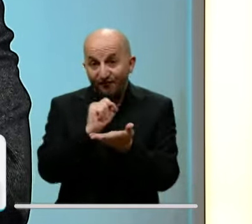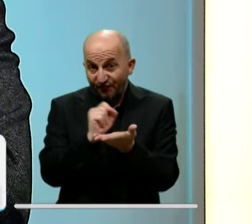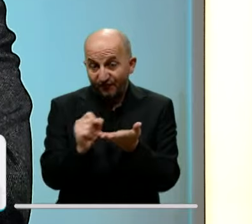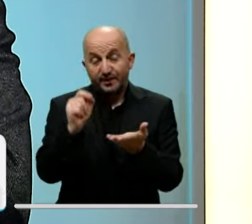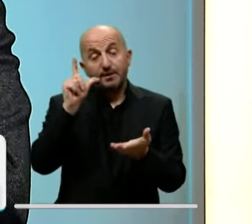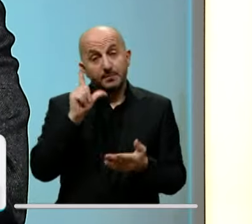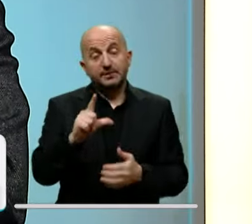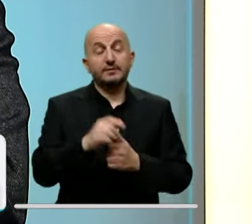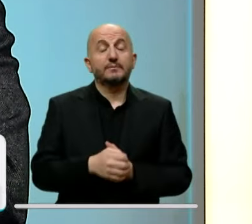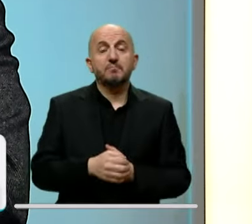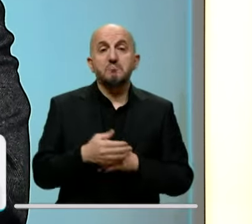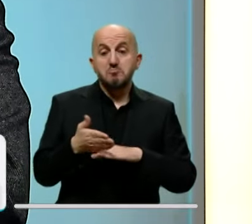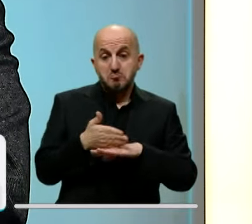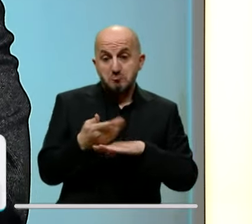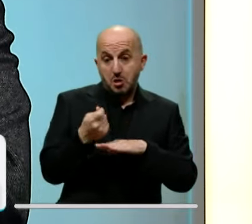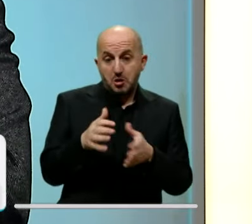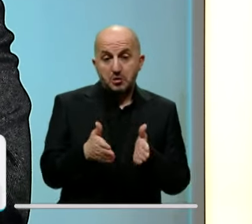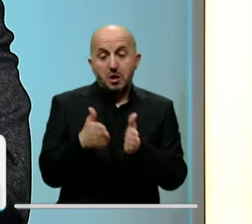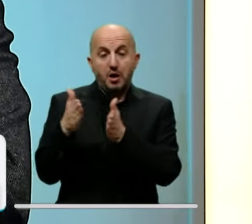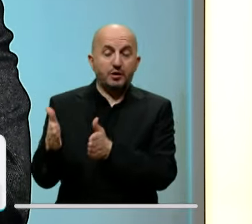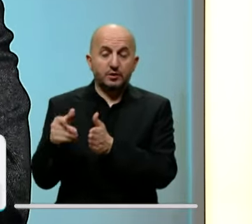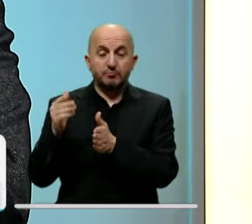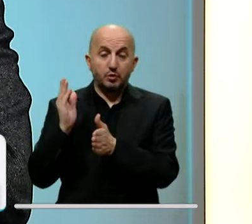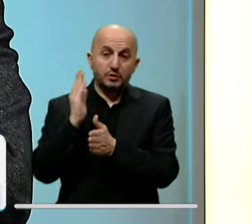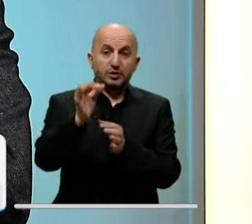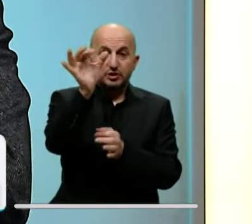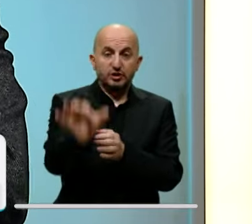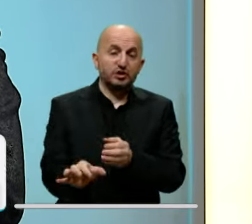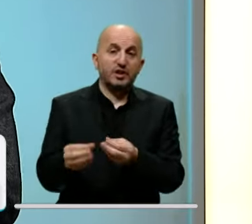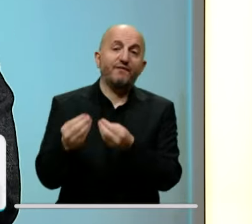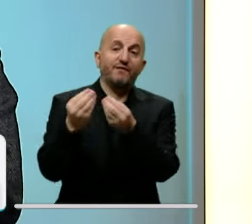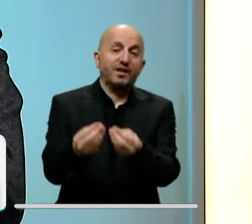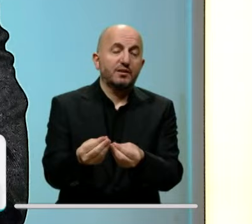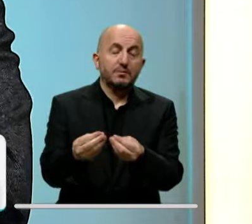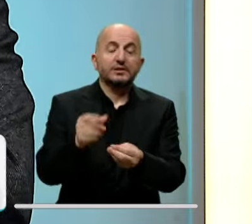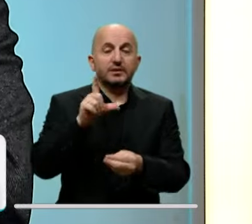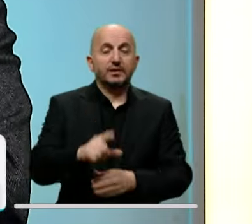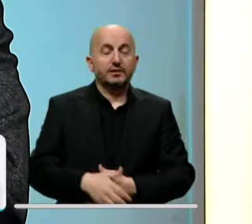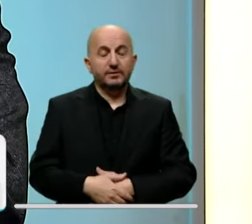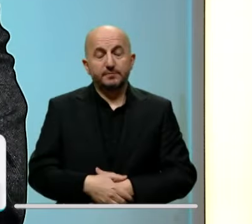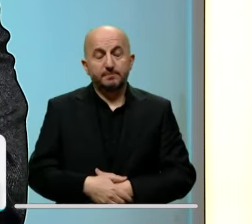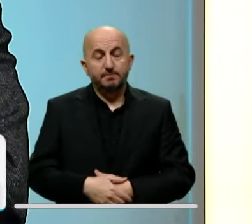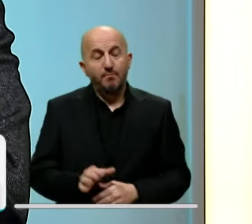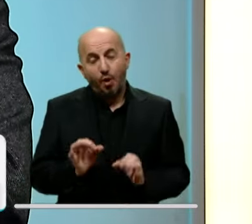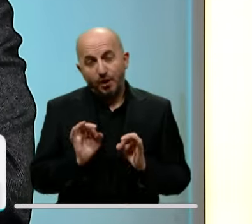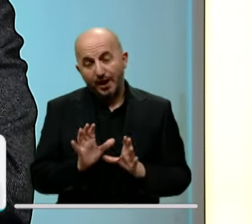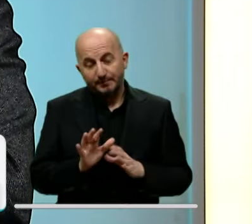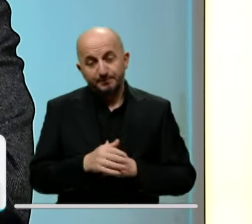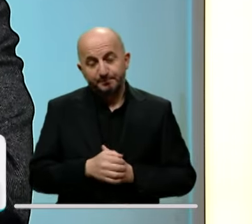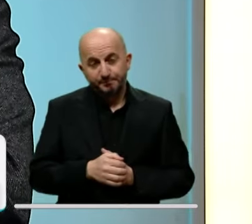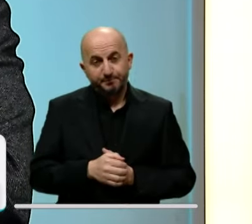Eee maddiyat da ayırıp o gidecek kişiye teslim edilmesi gerekir Bu şekilde